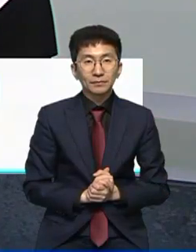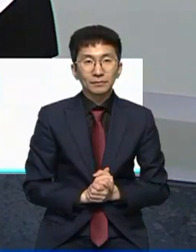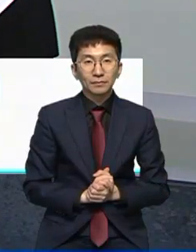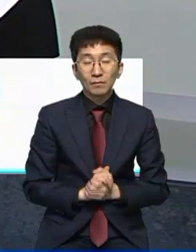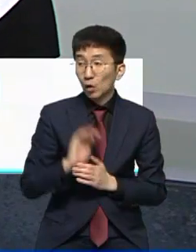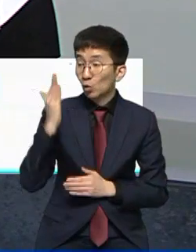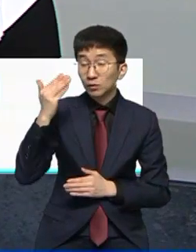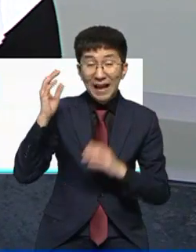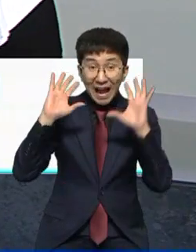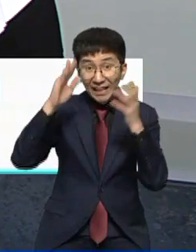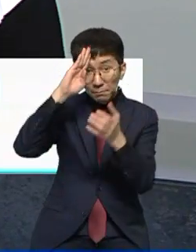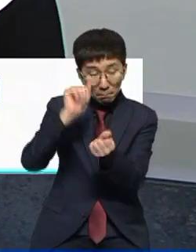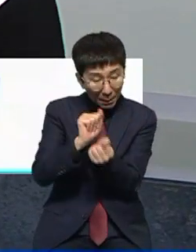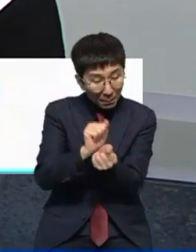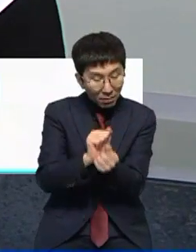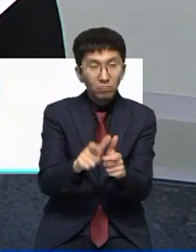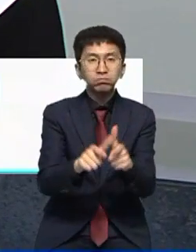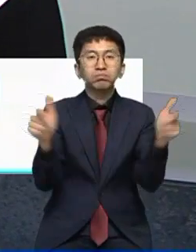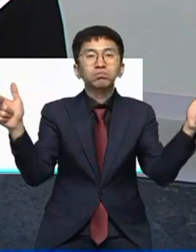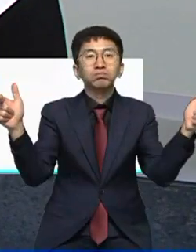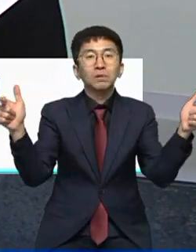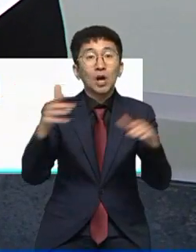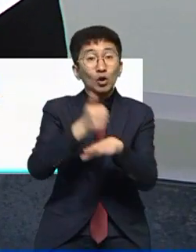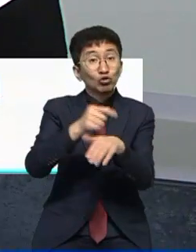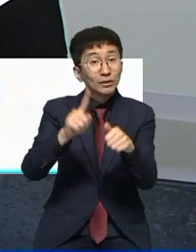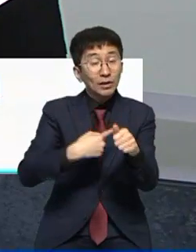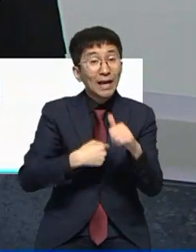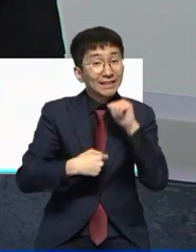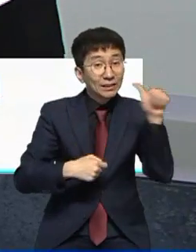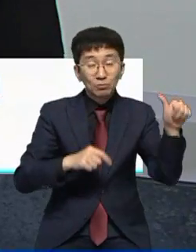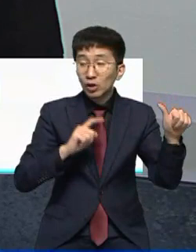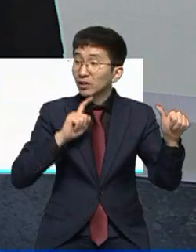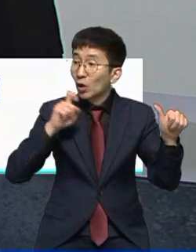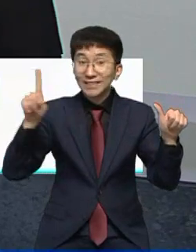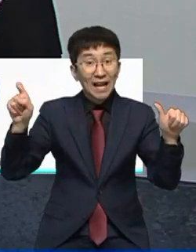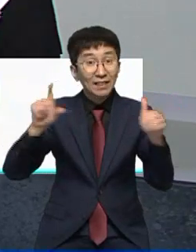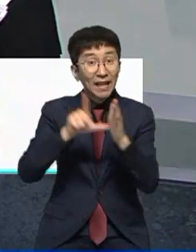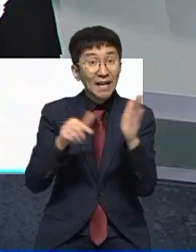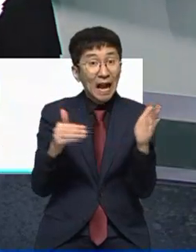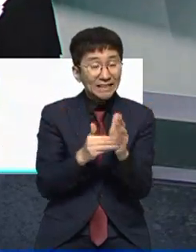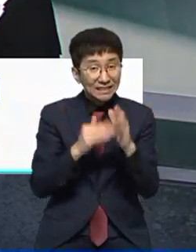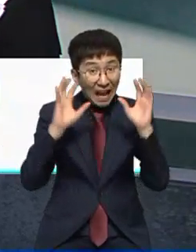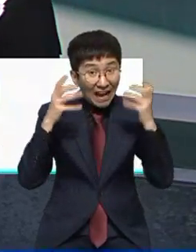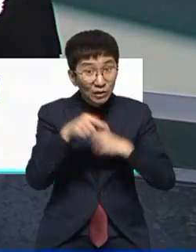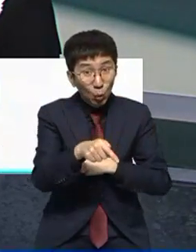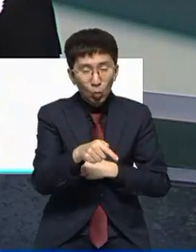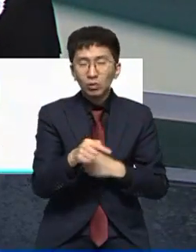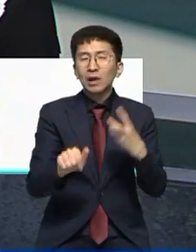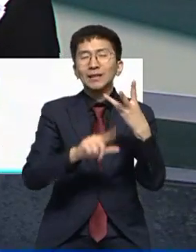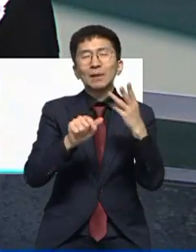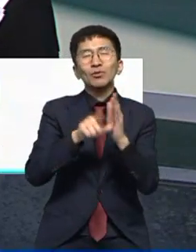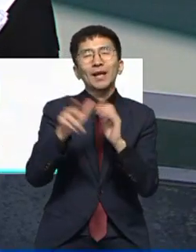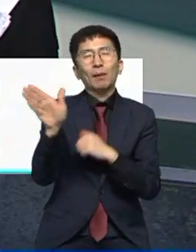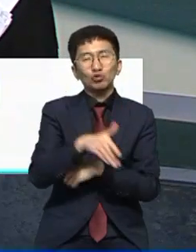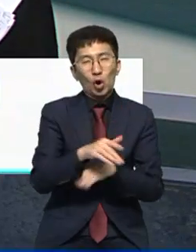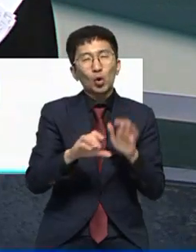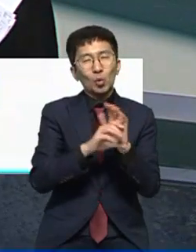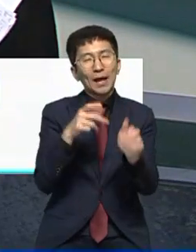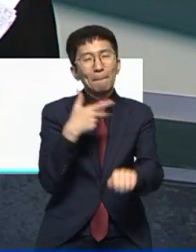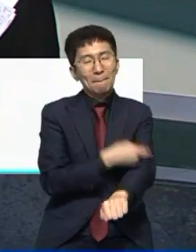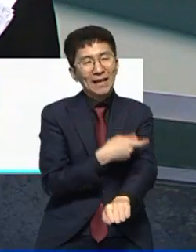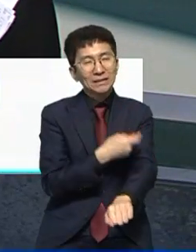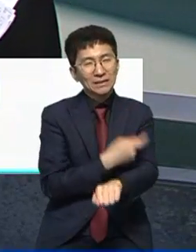최근 어린이 확진자가 늘면서 방역당국이 5살부터 11살까지 어린이들도 이르면 다음 달부터